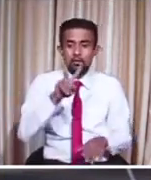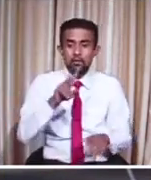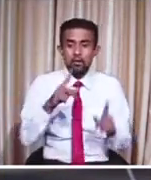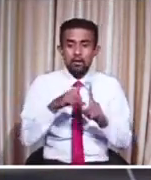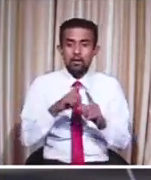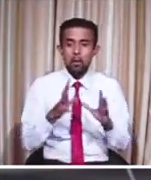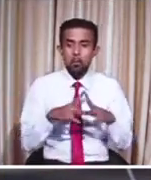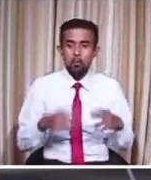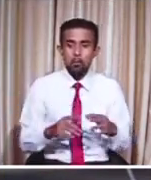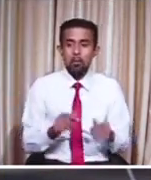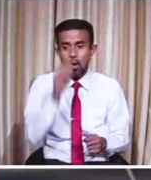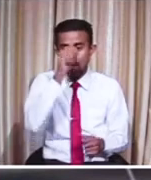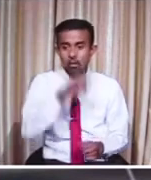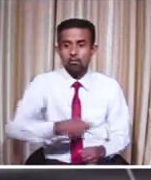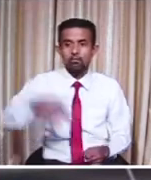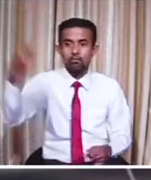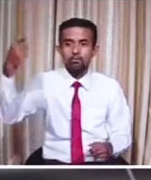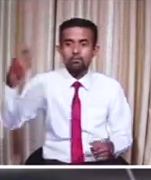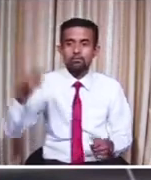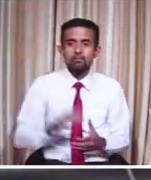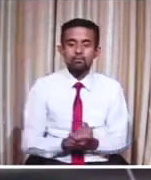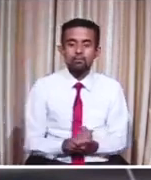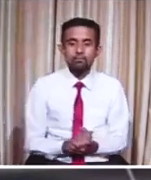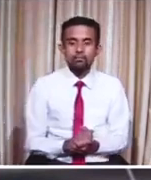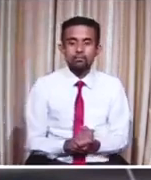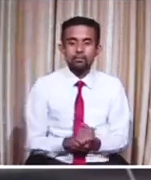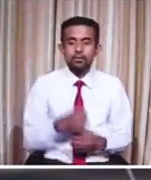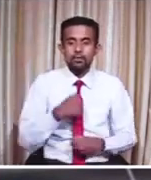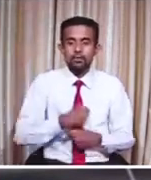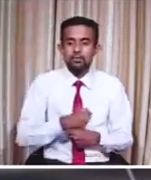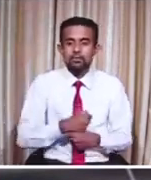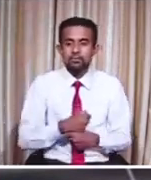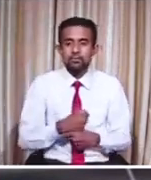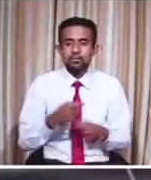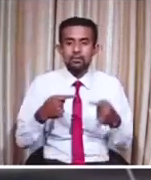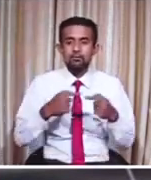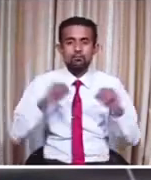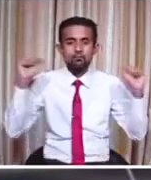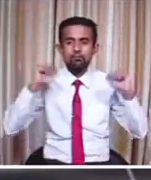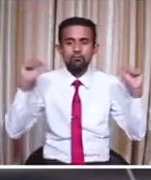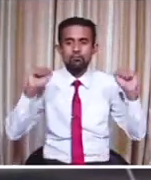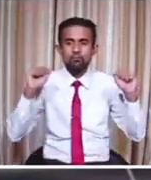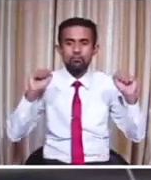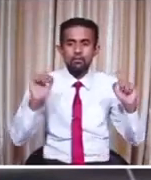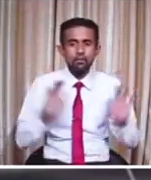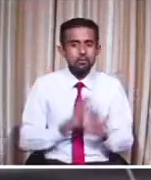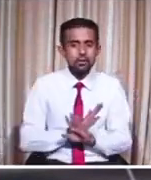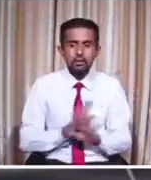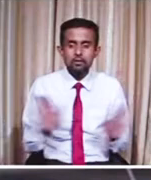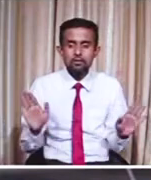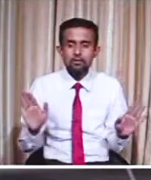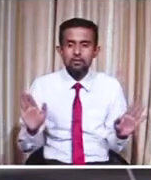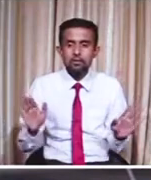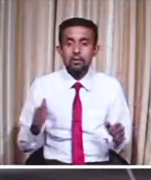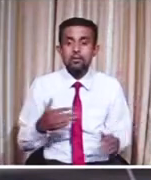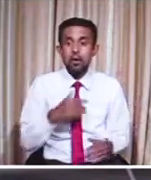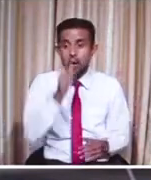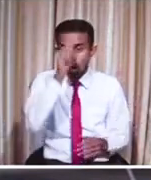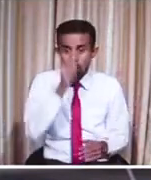අධ්‍යාපනික උපකරණ පවා කොල්ල කාලා තියෙනවා. මෙතන මේ ආණ්ඩු ඒ කියන්නේ විරෝධය පළ කිරීම පොත එහෙම එකක්ම නෙමෙයි.